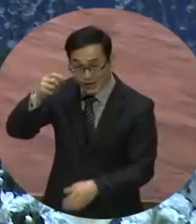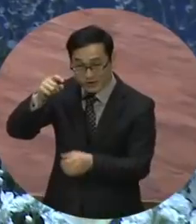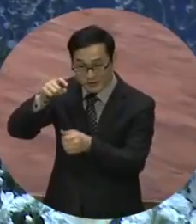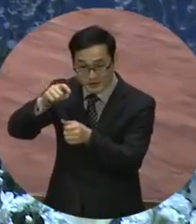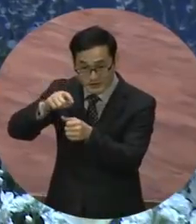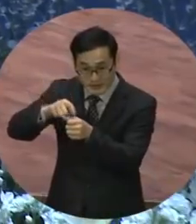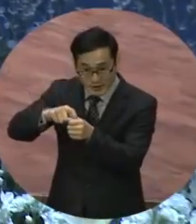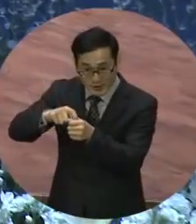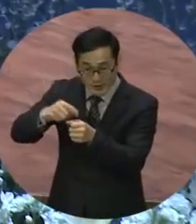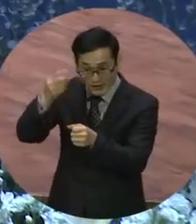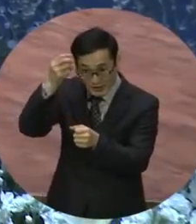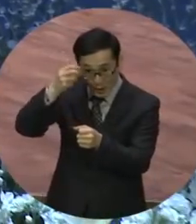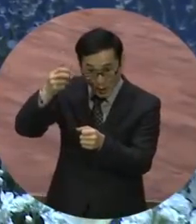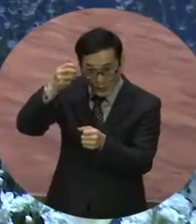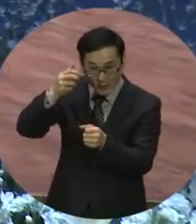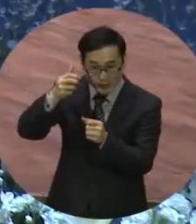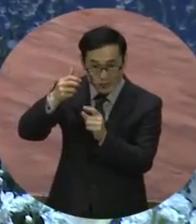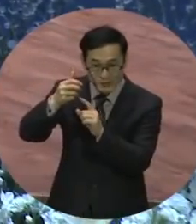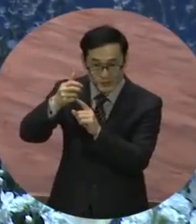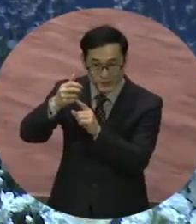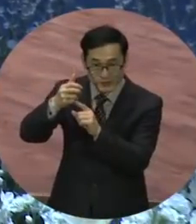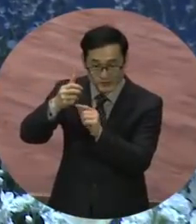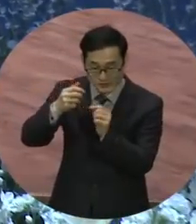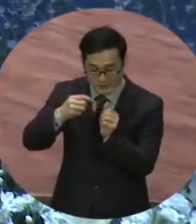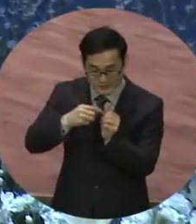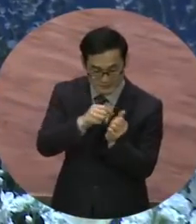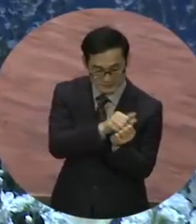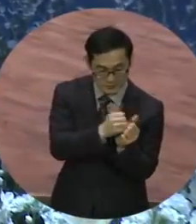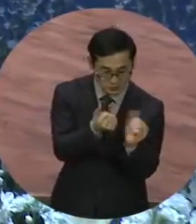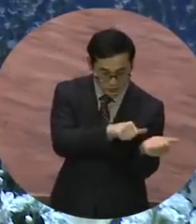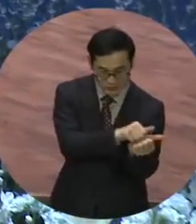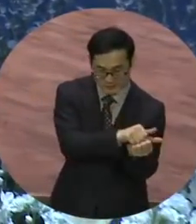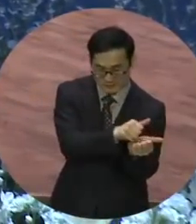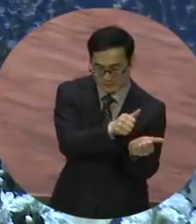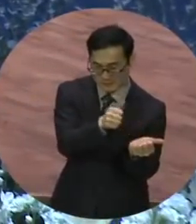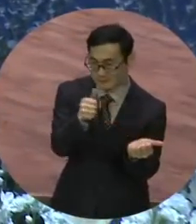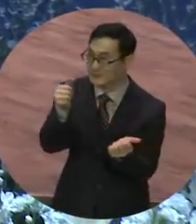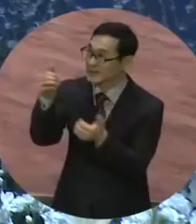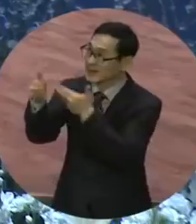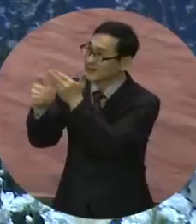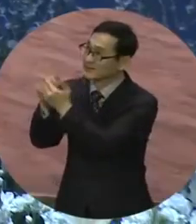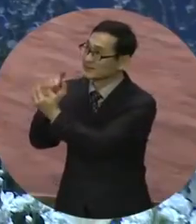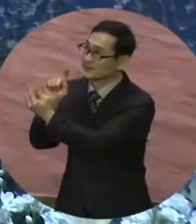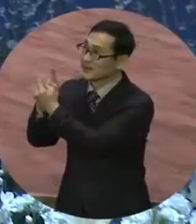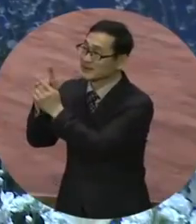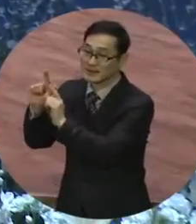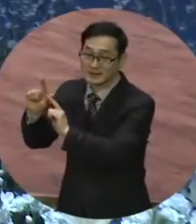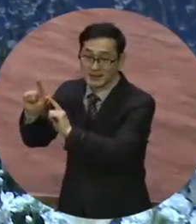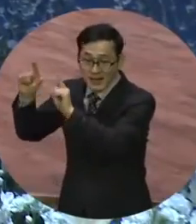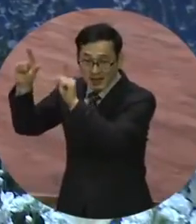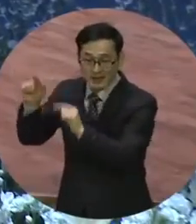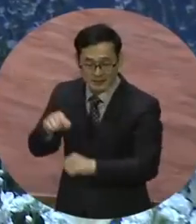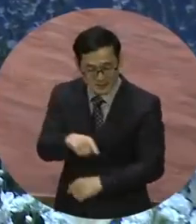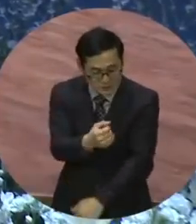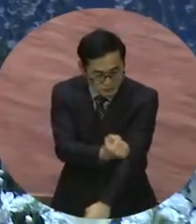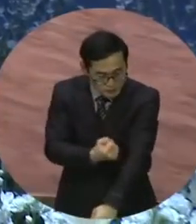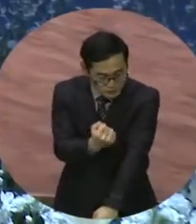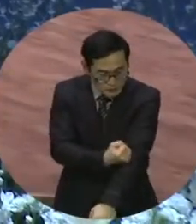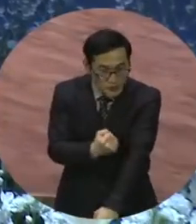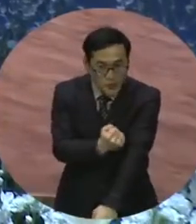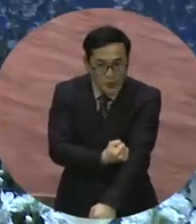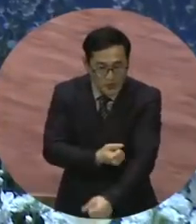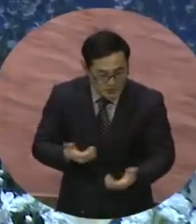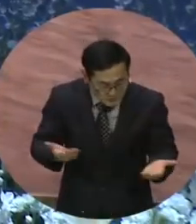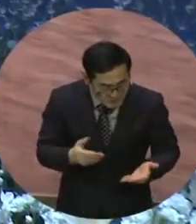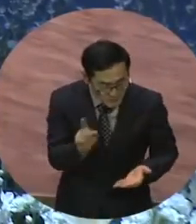여러분의 영혼이 떠날 때 결산하는 겁니다. 영적 결산입니다. 육신적은 아무 소용이 없어요. 석을 것을 석지 않을 것으로, 일시적인